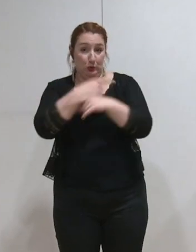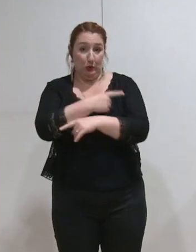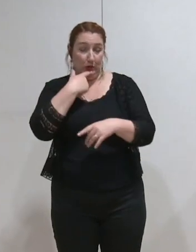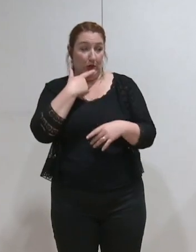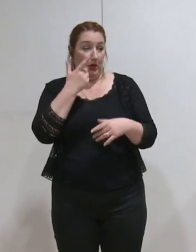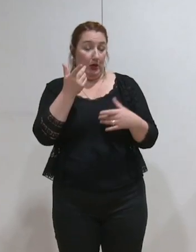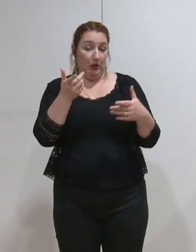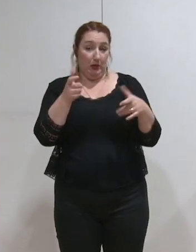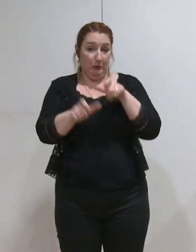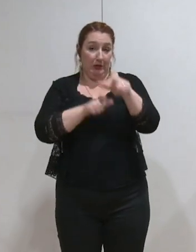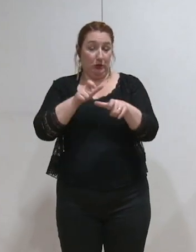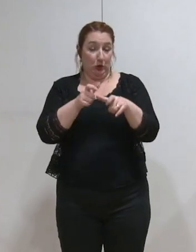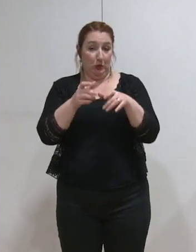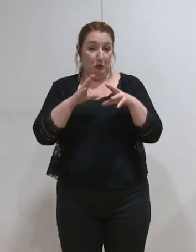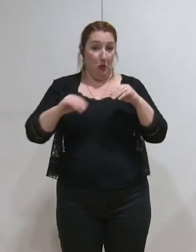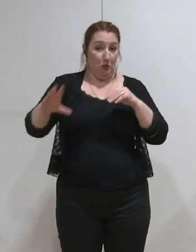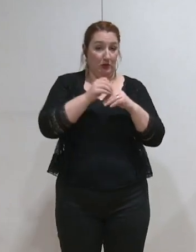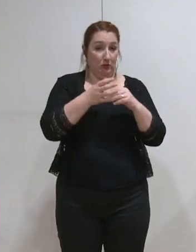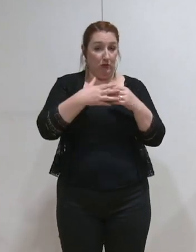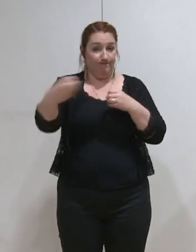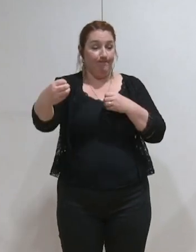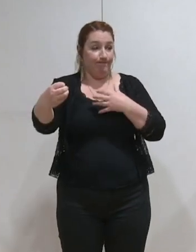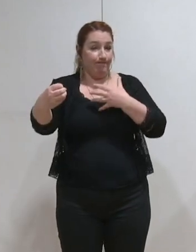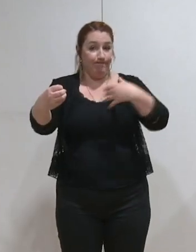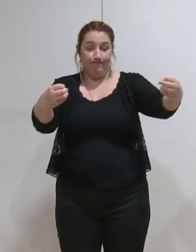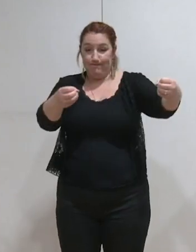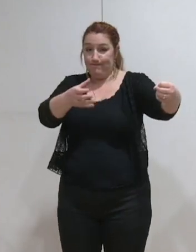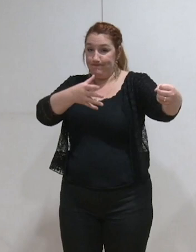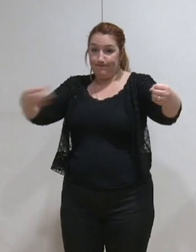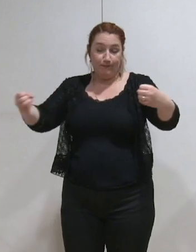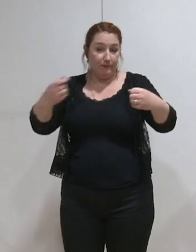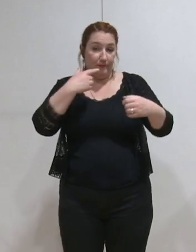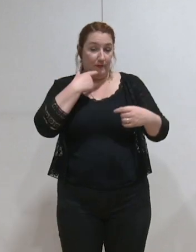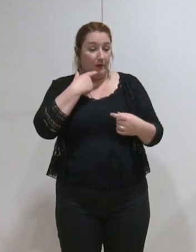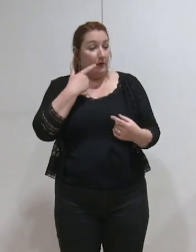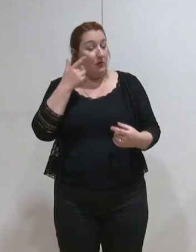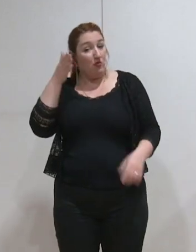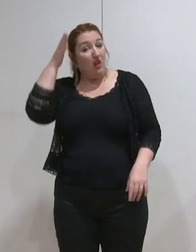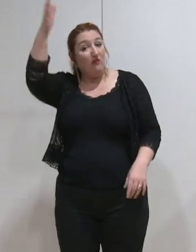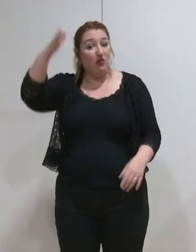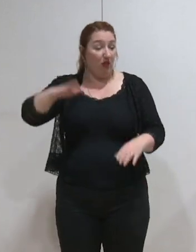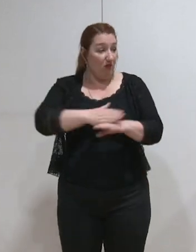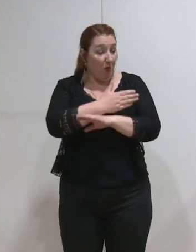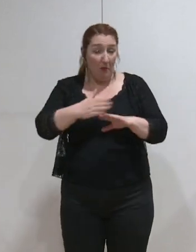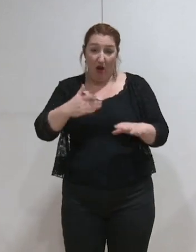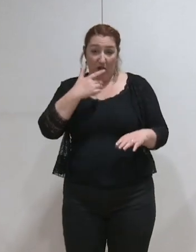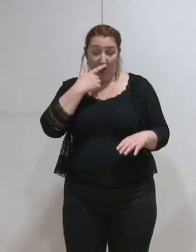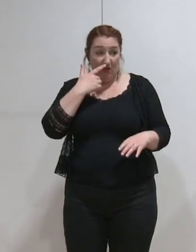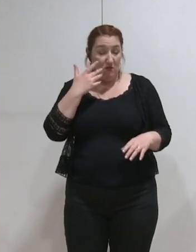populations donc vous préparez un avenir pour cette ville qui est qui est tout à fait détestable et